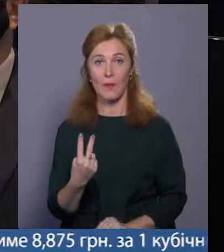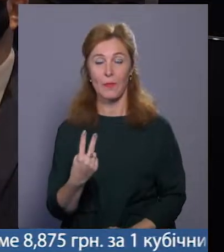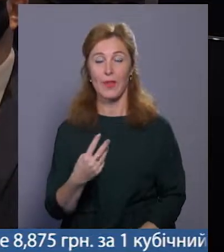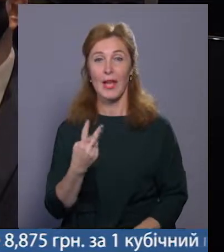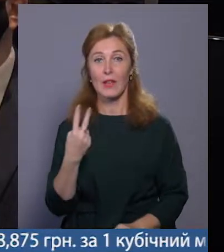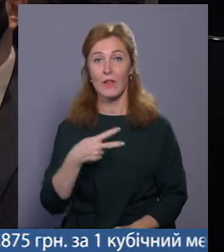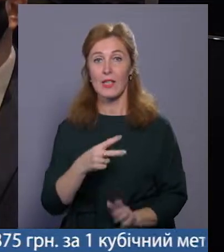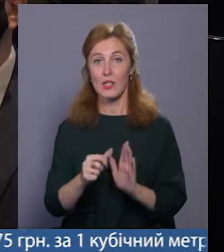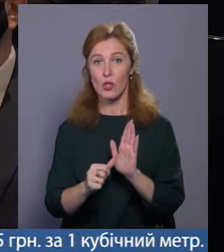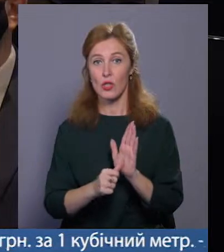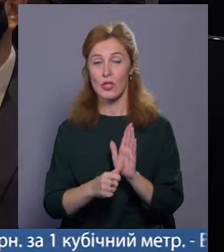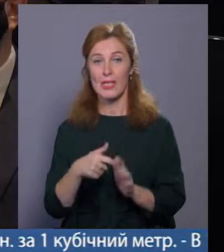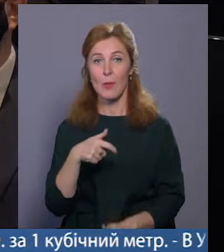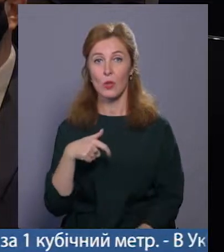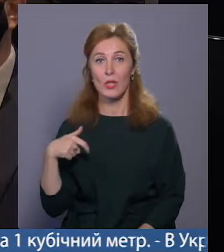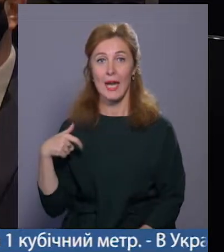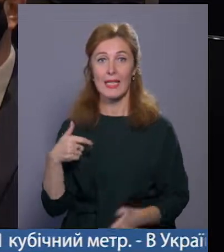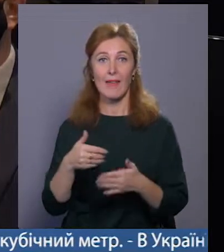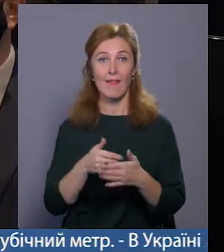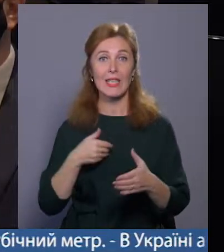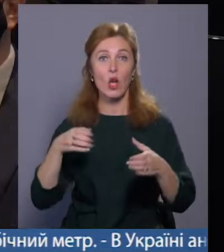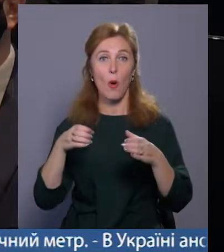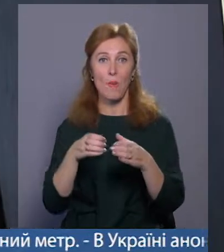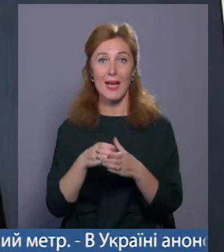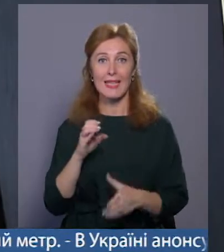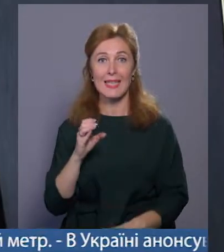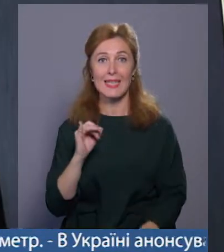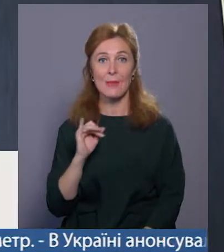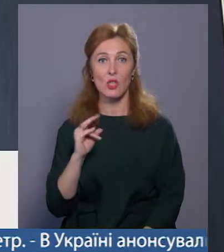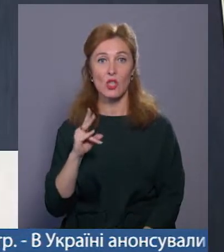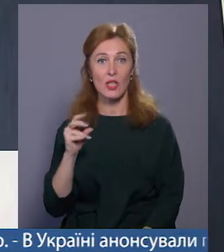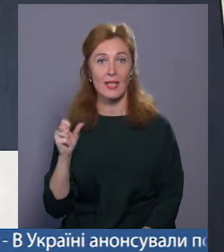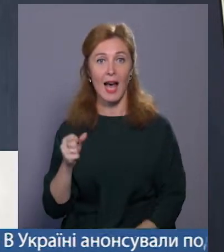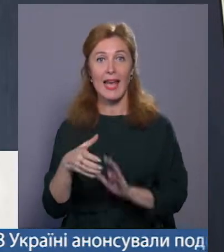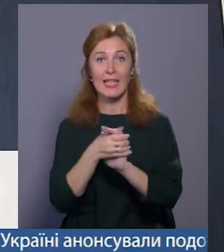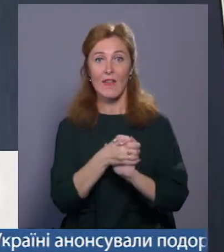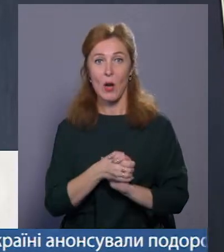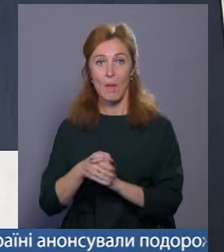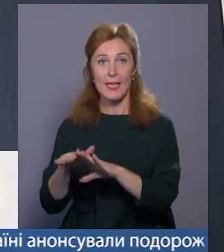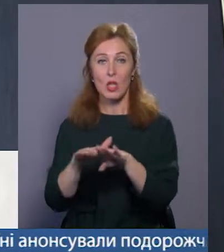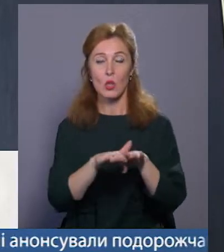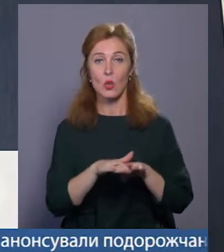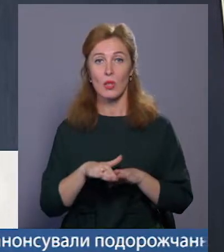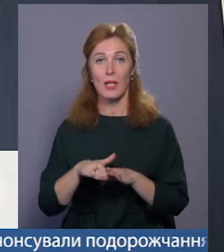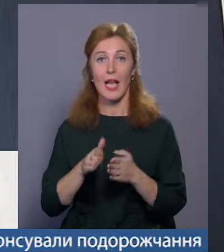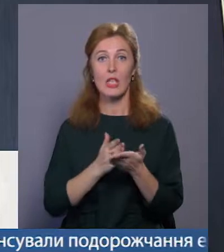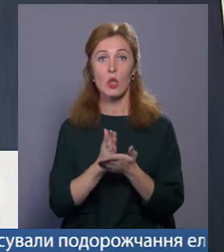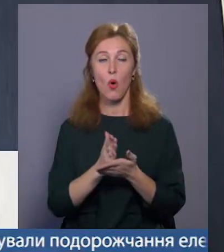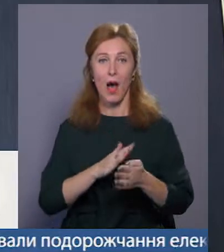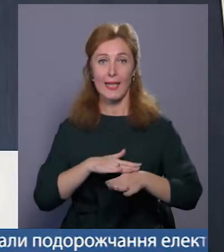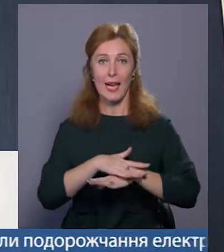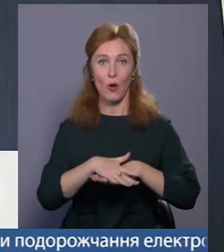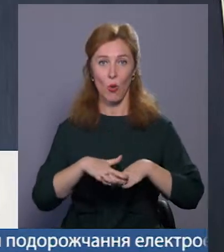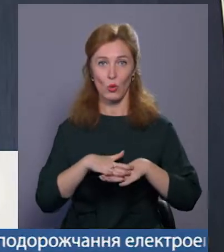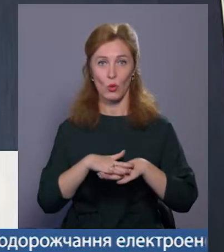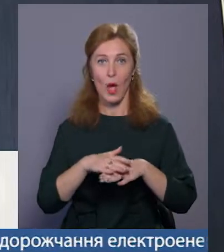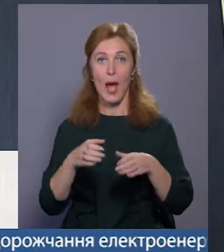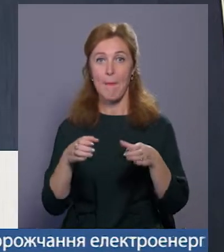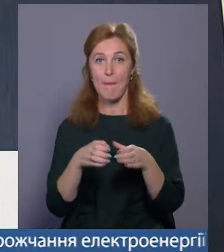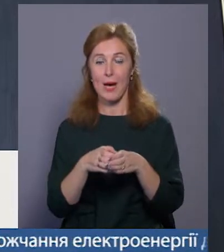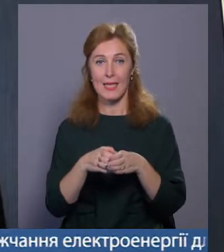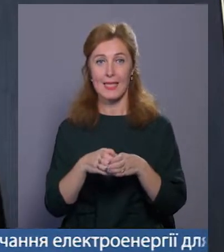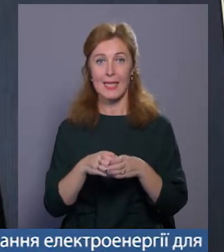26 депутатів від команди Семчишина. Європейська солідарність, Слуга народу, партії